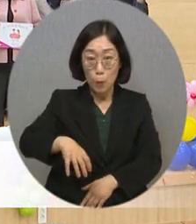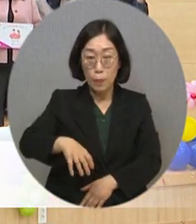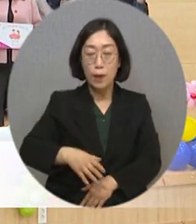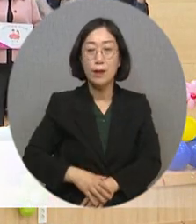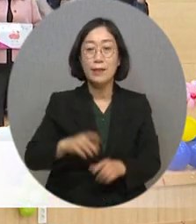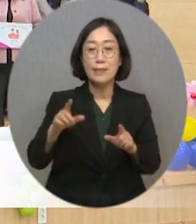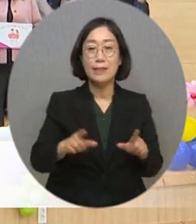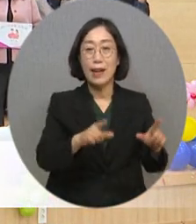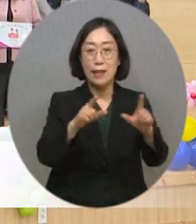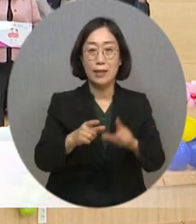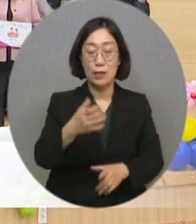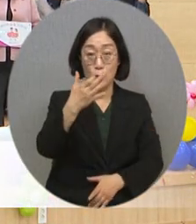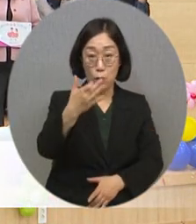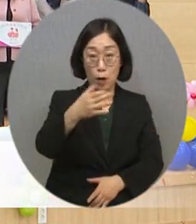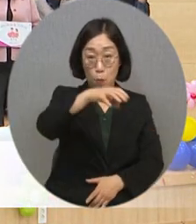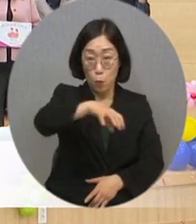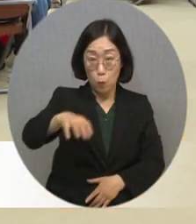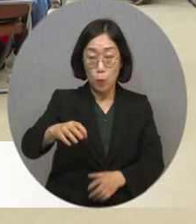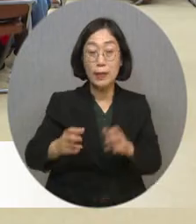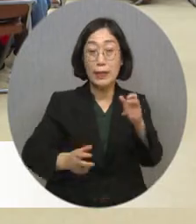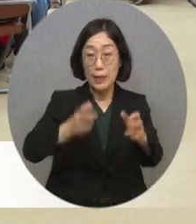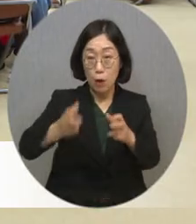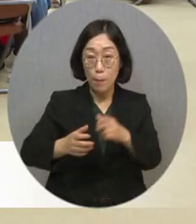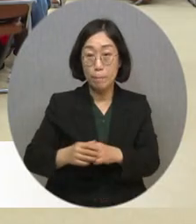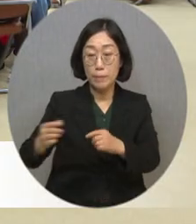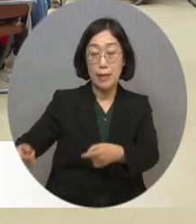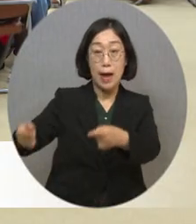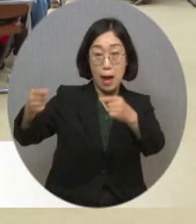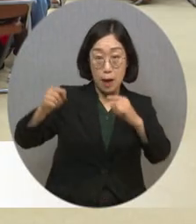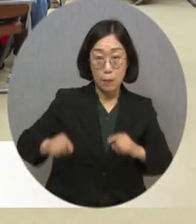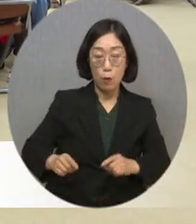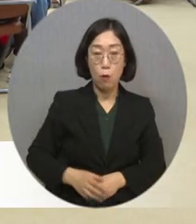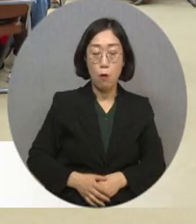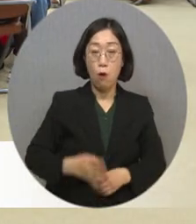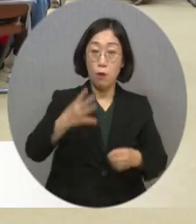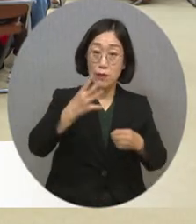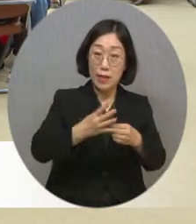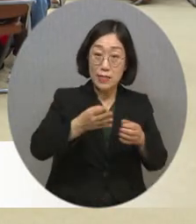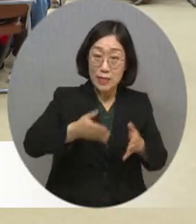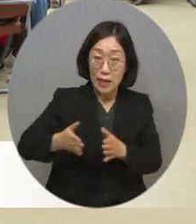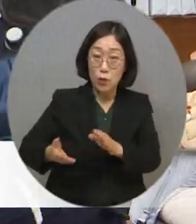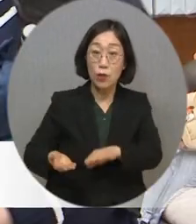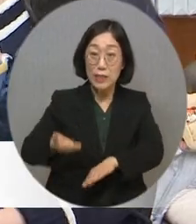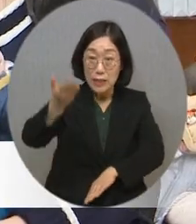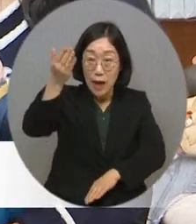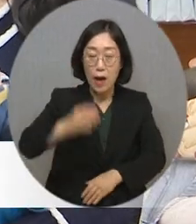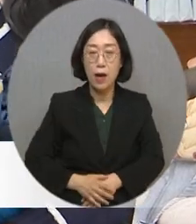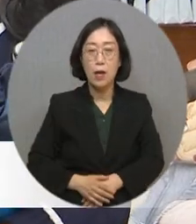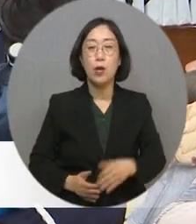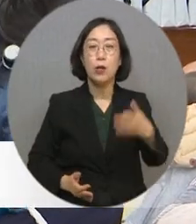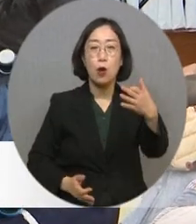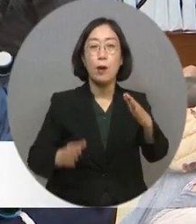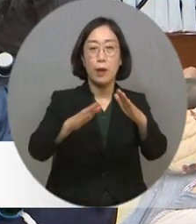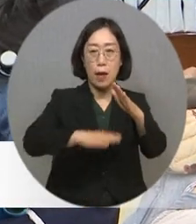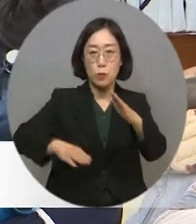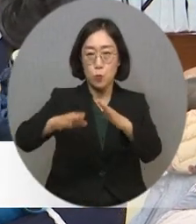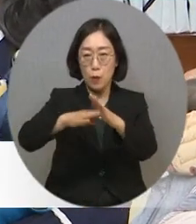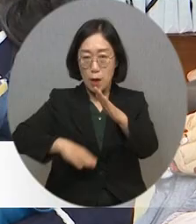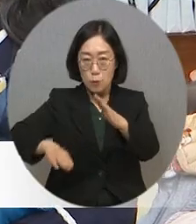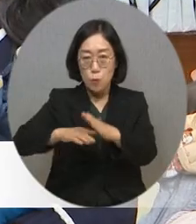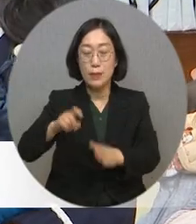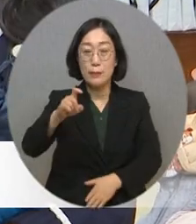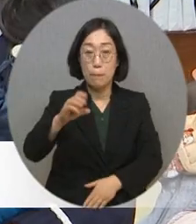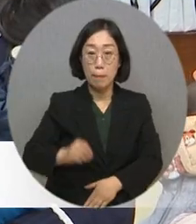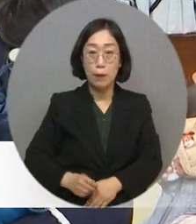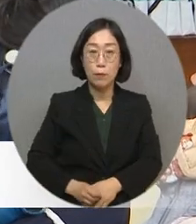둔 19개 지역 기업이 참여해 전년도에 넷째 아이 이상을 출산한 19개 가정에 기업 후원금 10만 원이